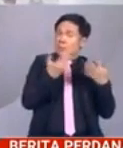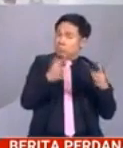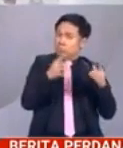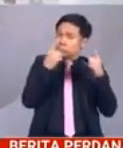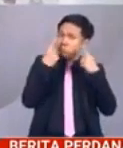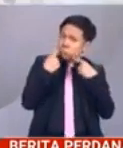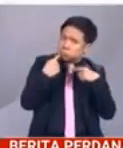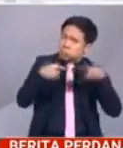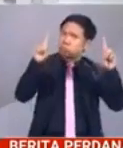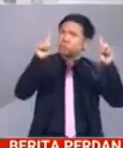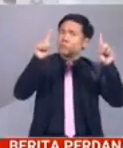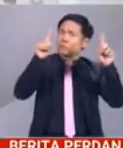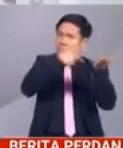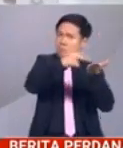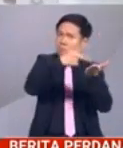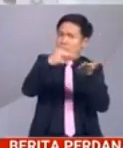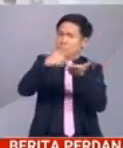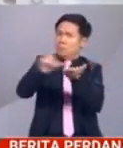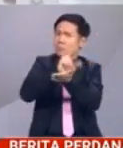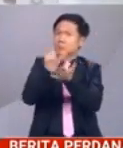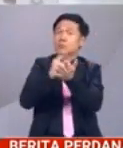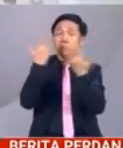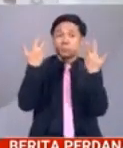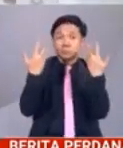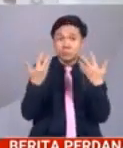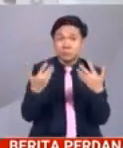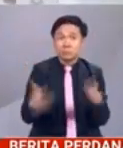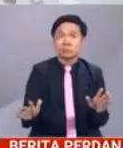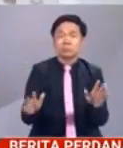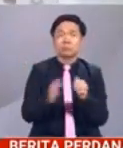berdaya usai Hotel gaji mekanik dengan lagi